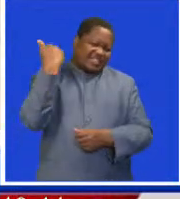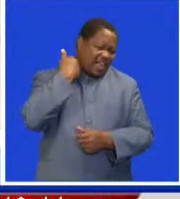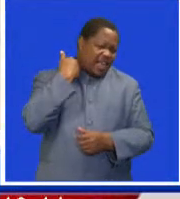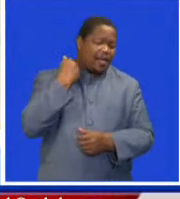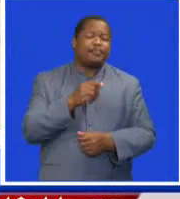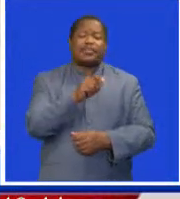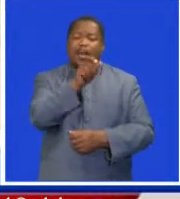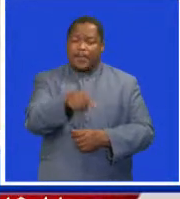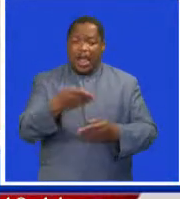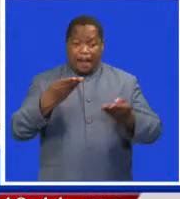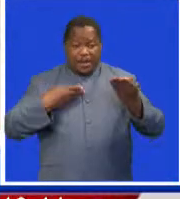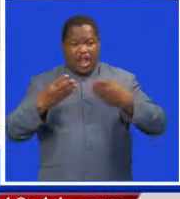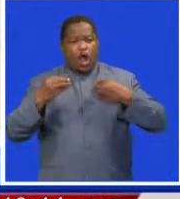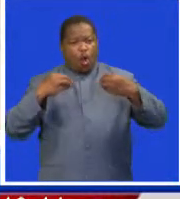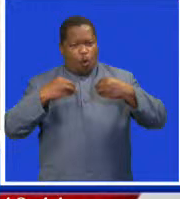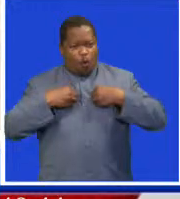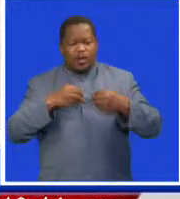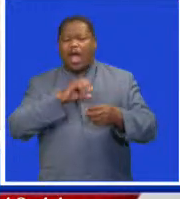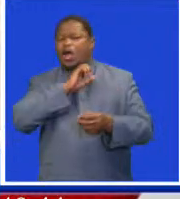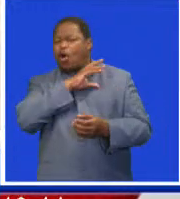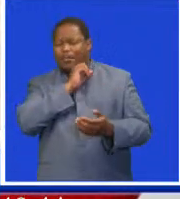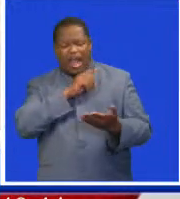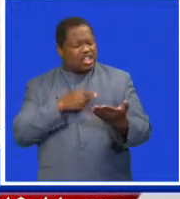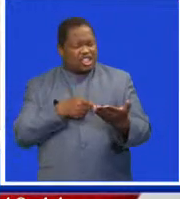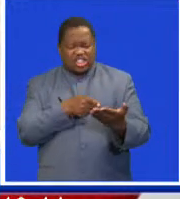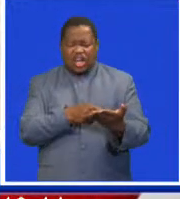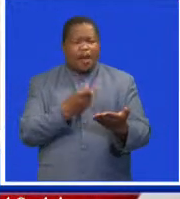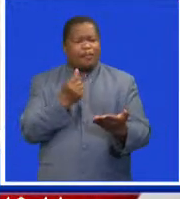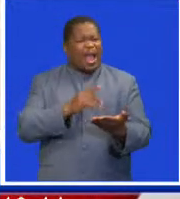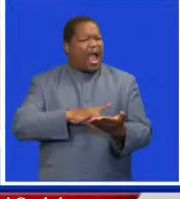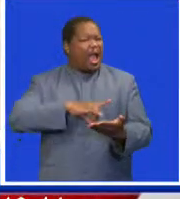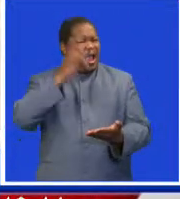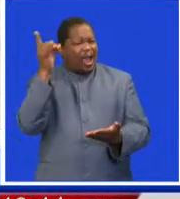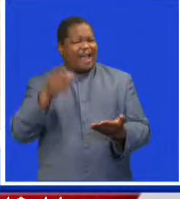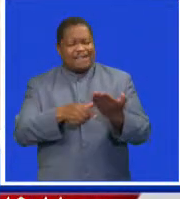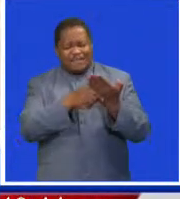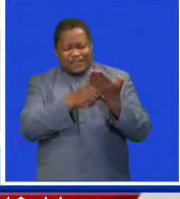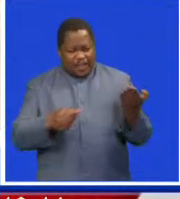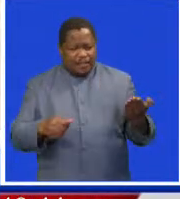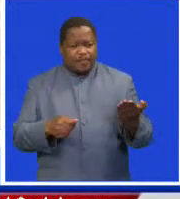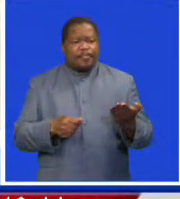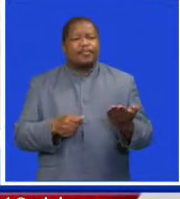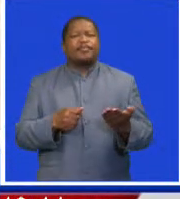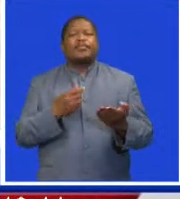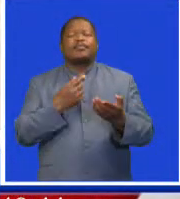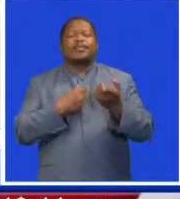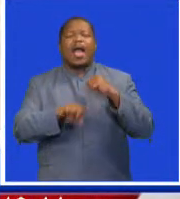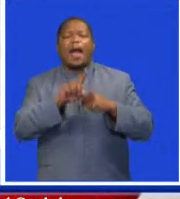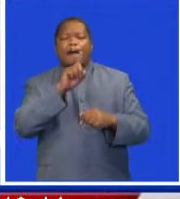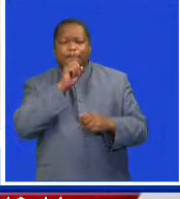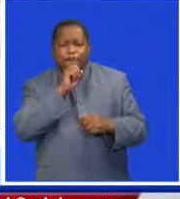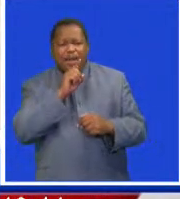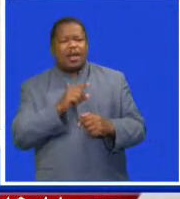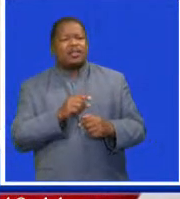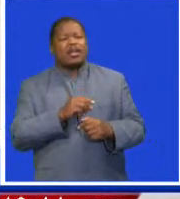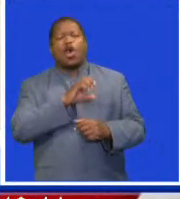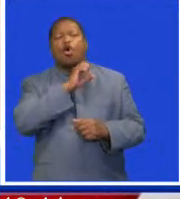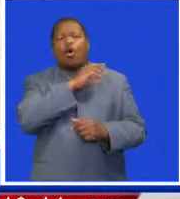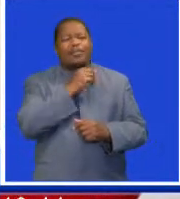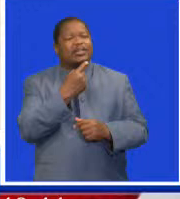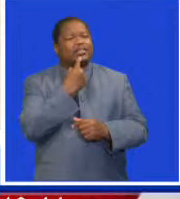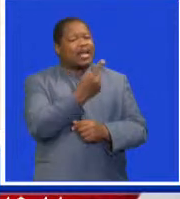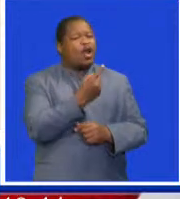ngayo netinqumo lati thethe commissioner general of taxes bese ngiyabuka